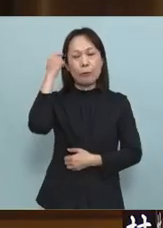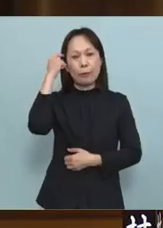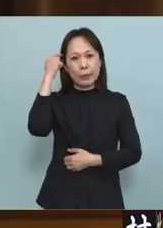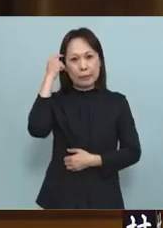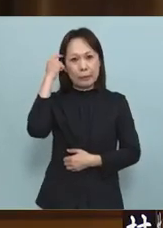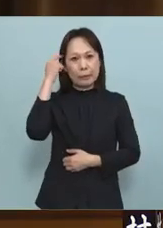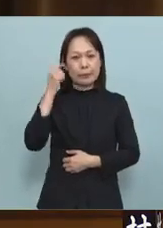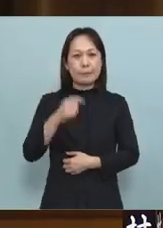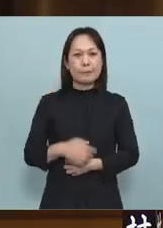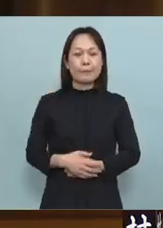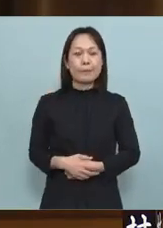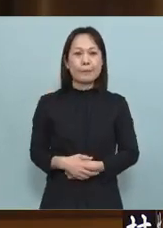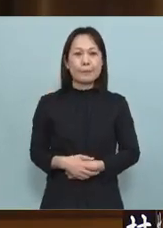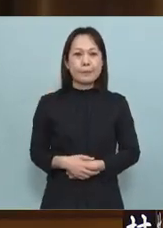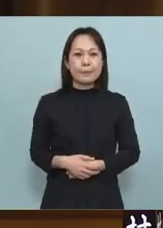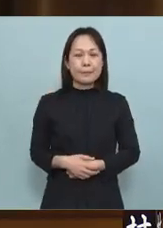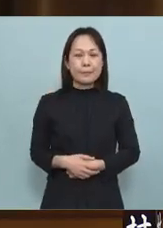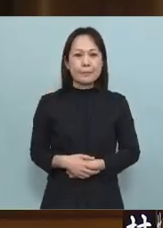ております。